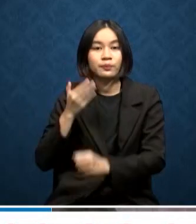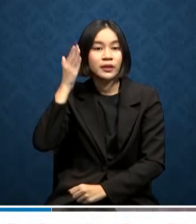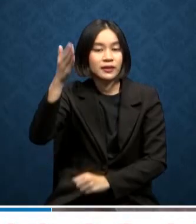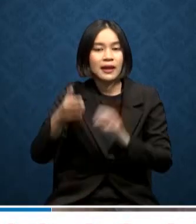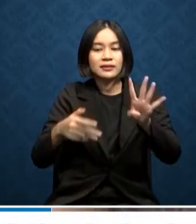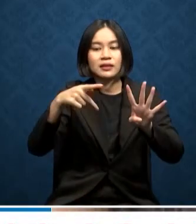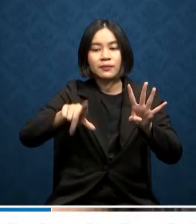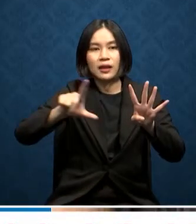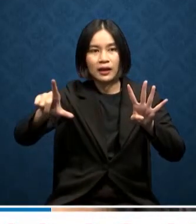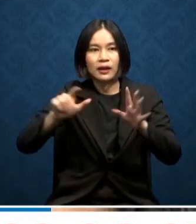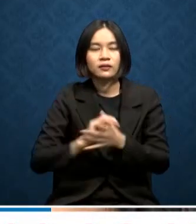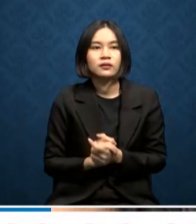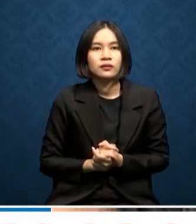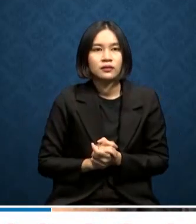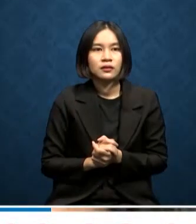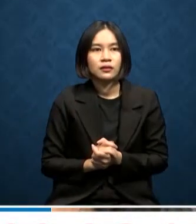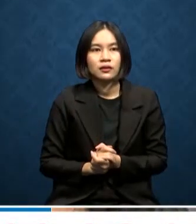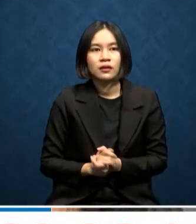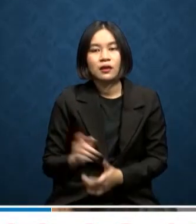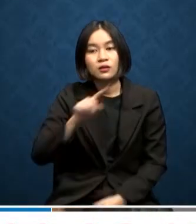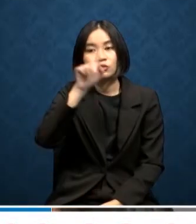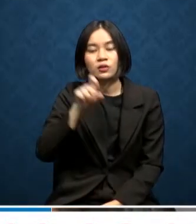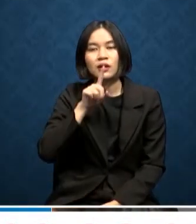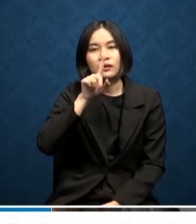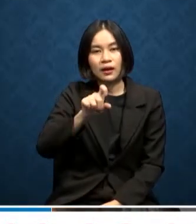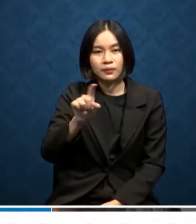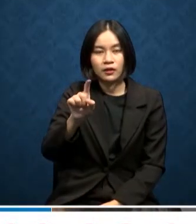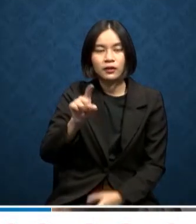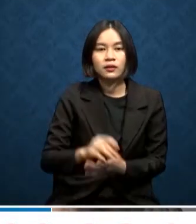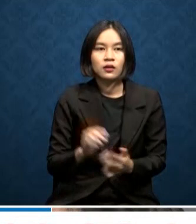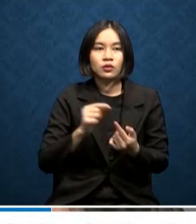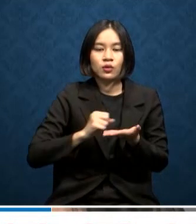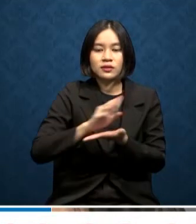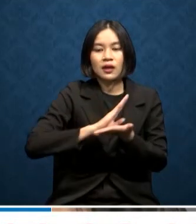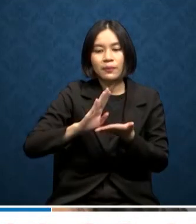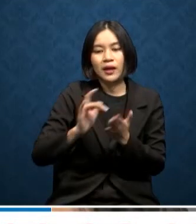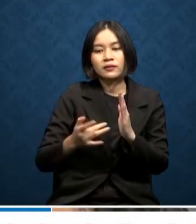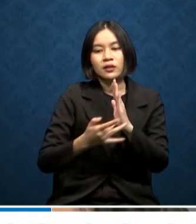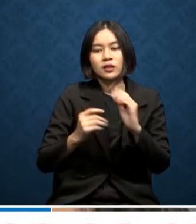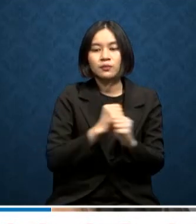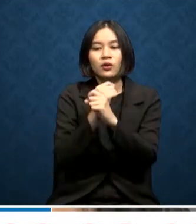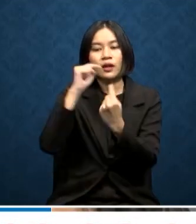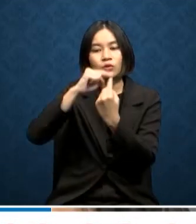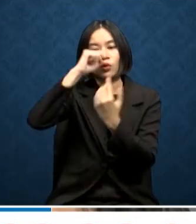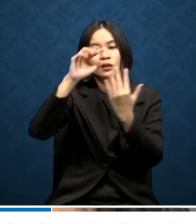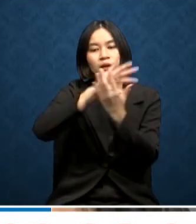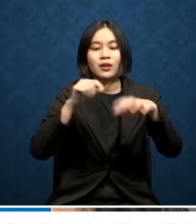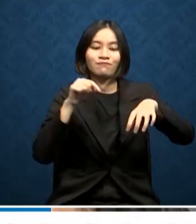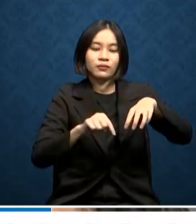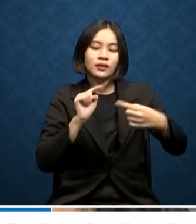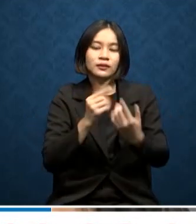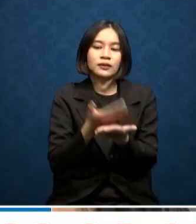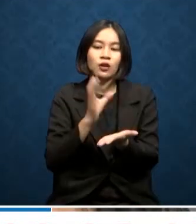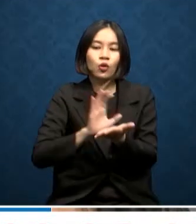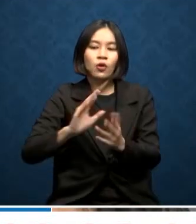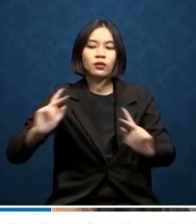านนะครับคำถามก็คือว่าสถาบันเทคโนโลยีป้องกันประเทศเนี่ยในเชิงงบประมาณของกระ